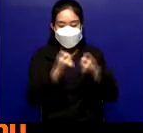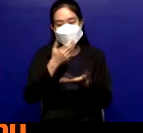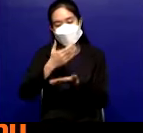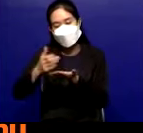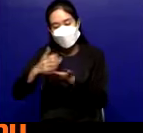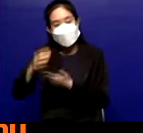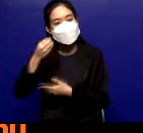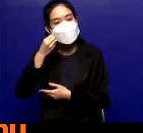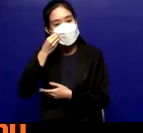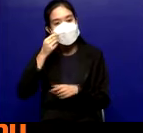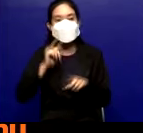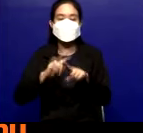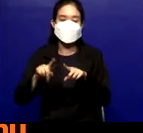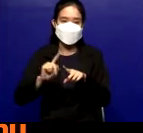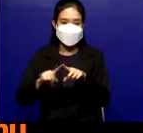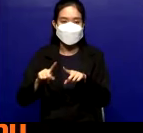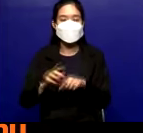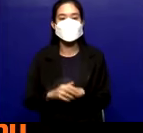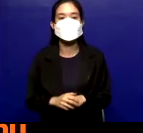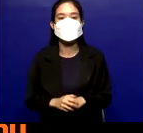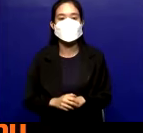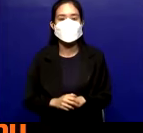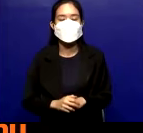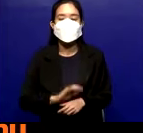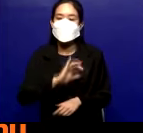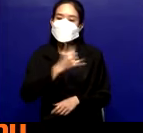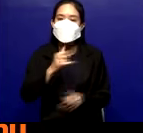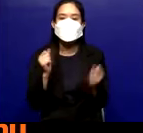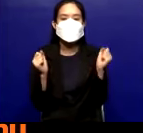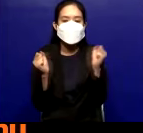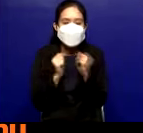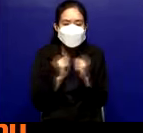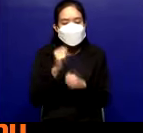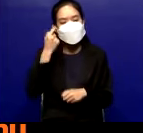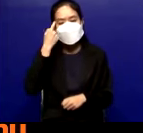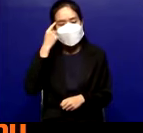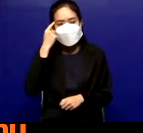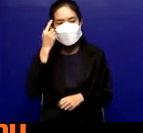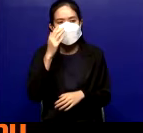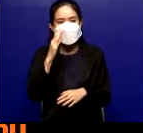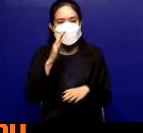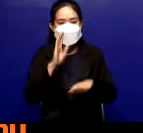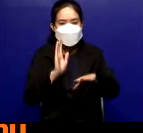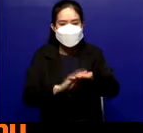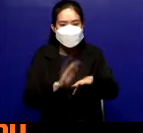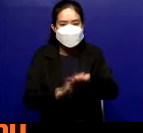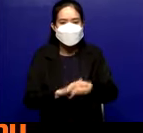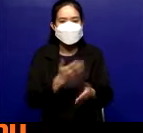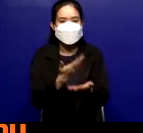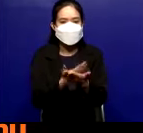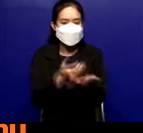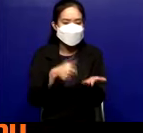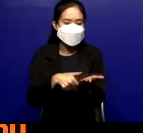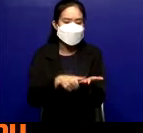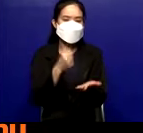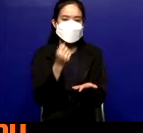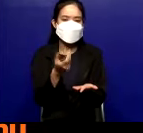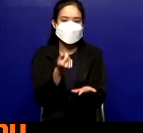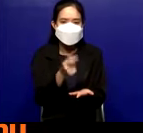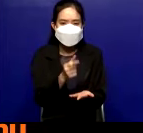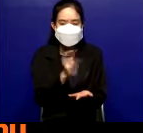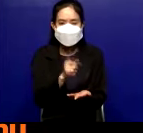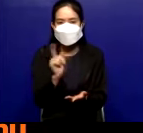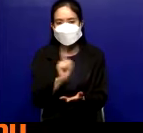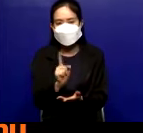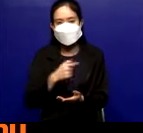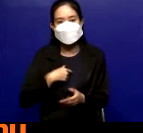นต้องหวาดผวาเพราะไม่รู้ว่าเจ้าหนี้เนี่ยจะมาทวงเงินตอนไหนเพราะฉะนั้นงบประมาณปี65ที่พี่น้อง